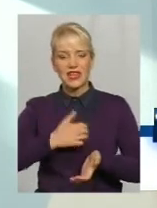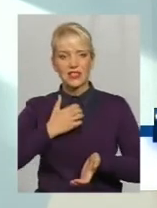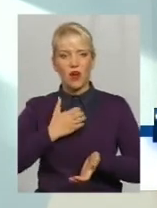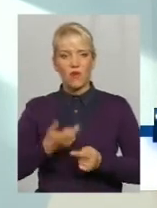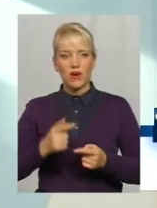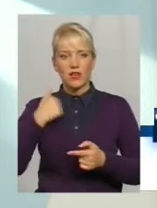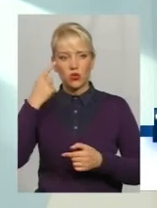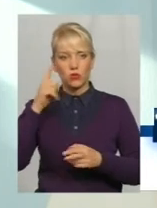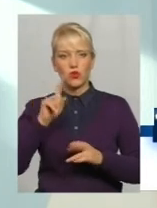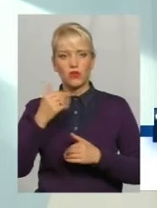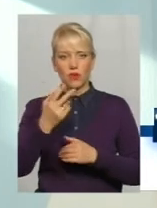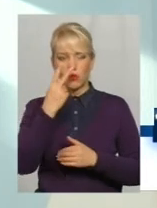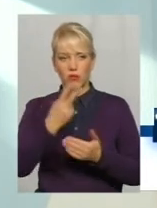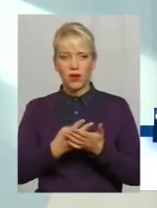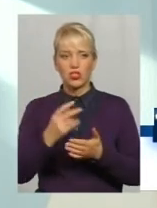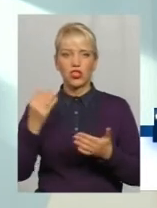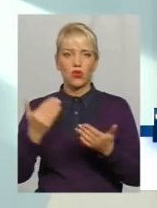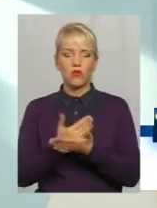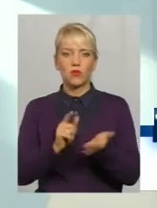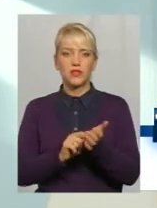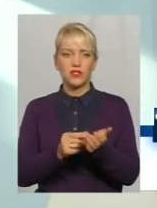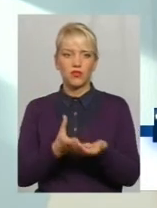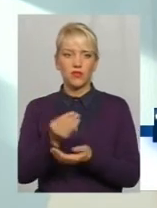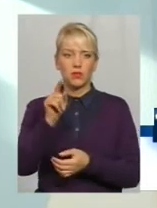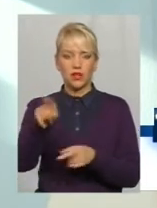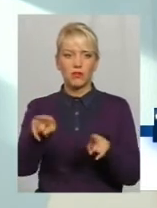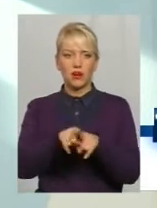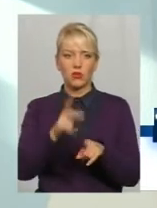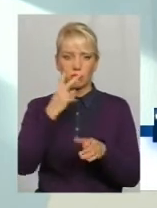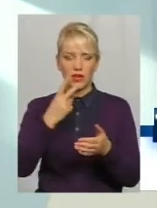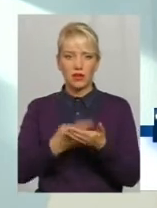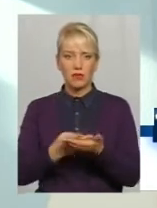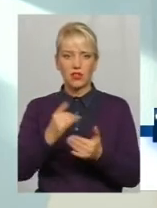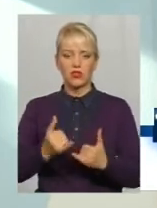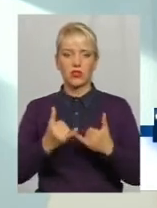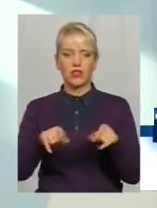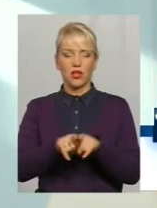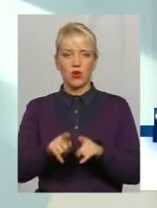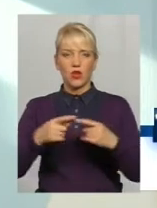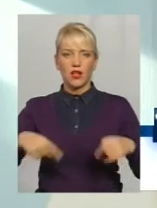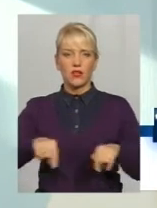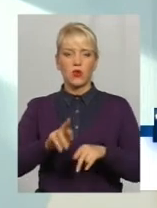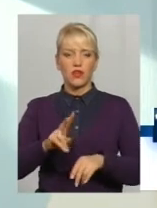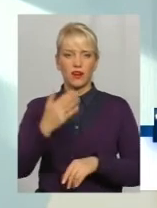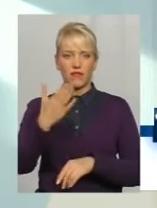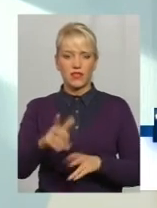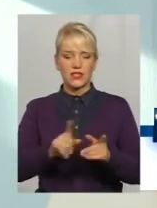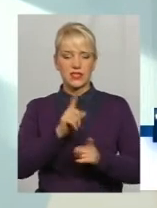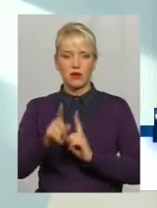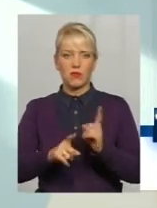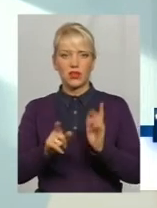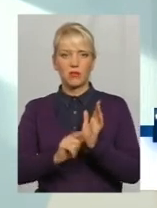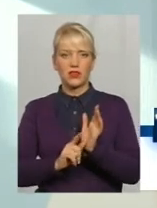вже напевне побачили нову пенсійну виплату, тому що там теж передбачено для такої категорії, як ви, зміни у